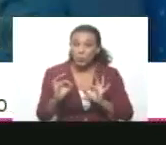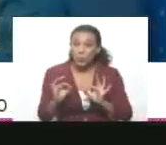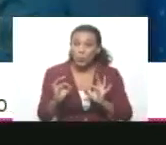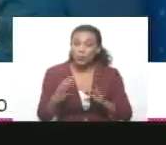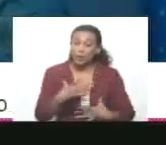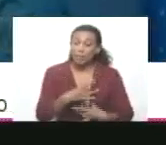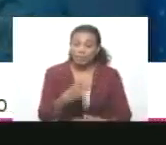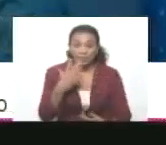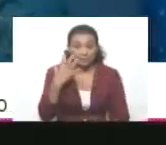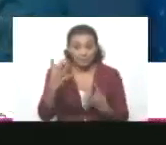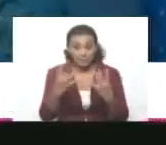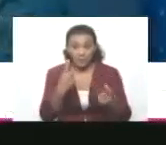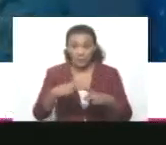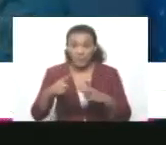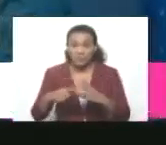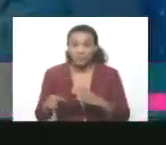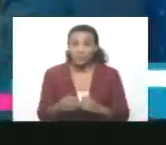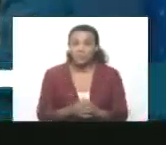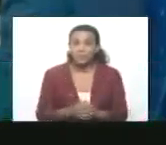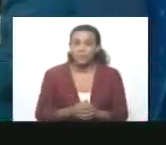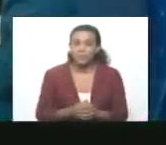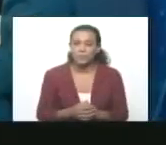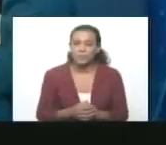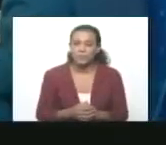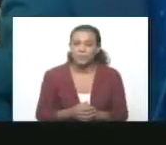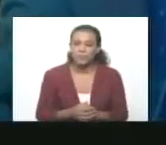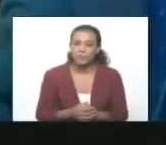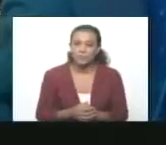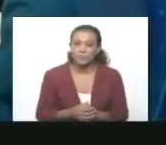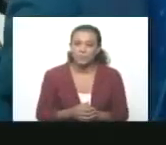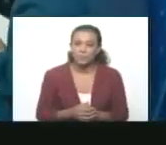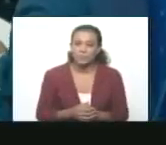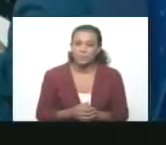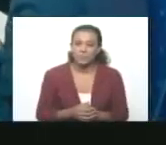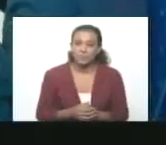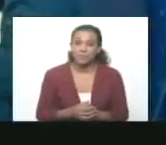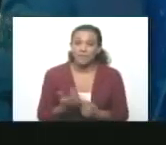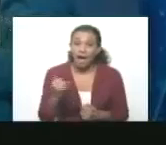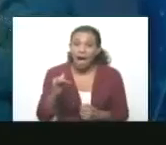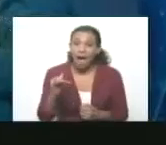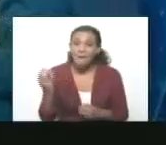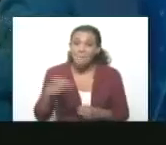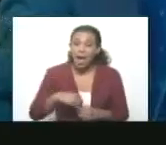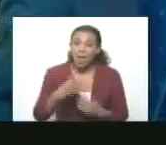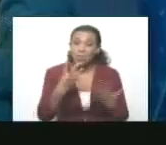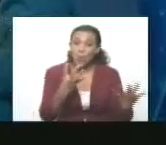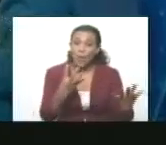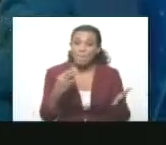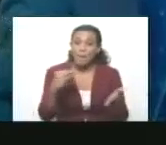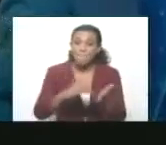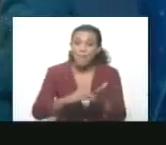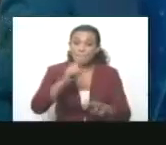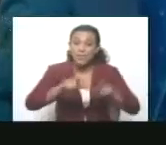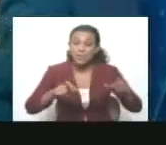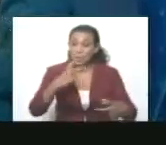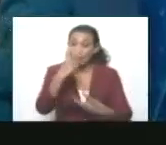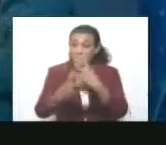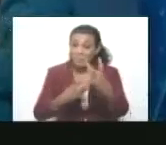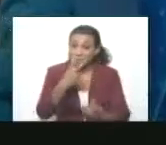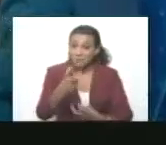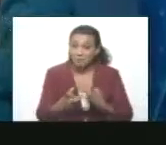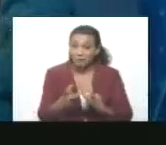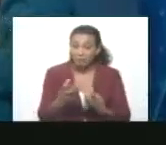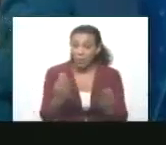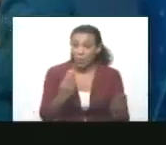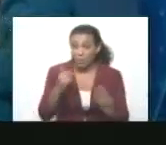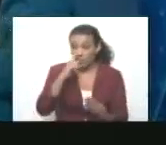interés. Ya 9000 kişinin üstünde ziyaretçi geldi. Hemos tenido más de 9000 visitantes. 180'e yakın